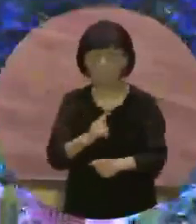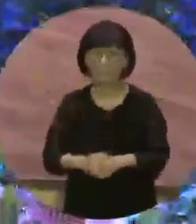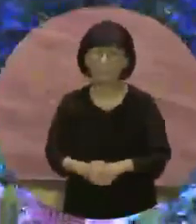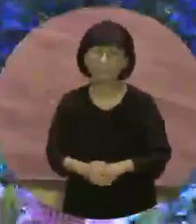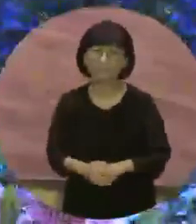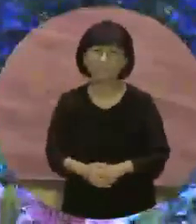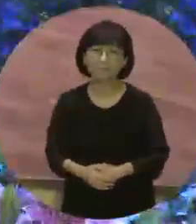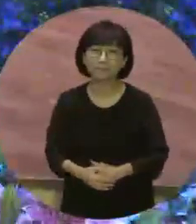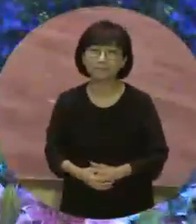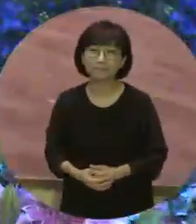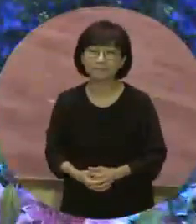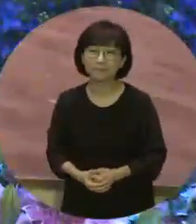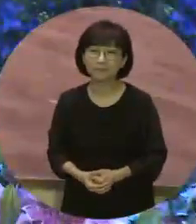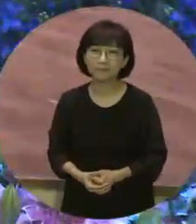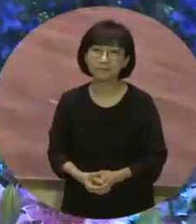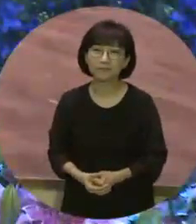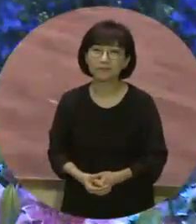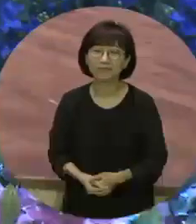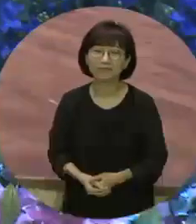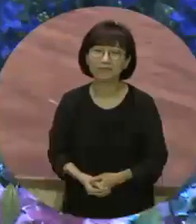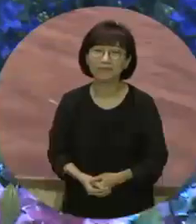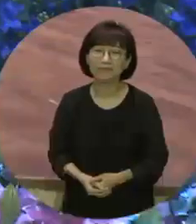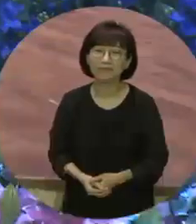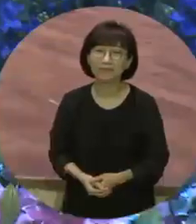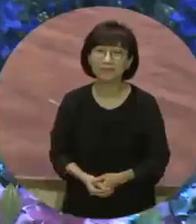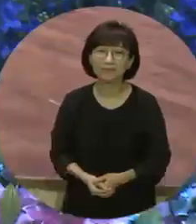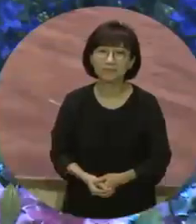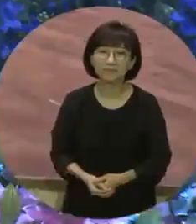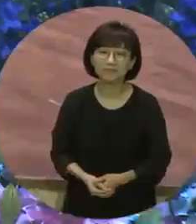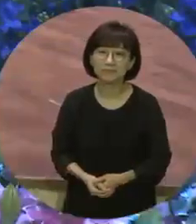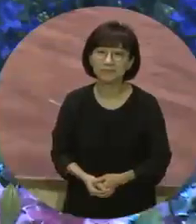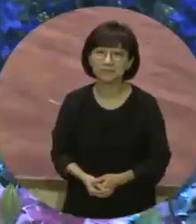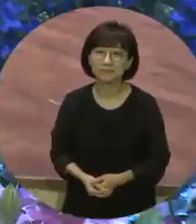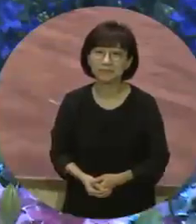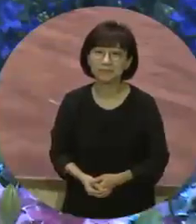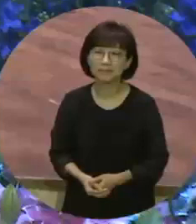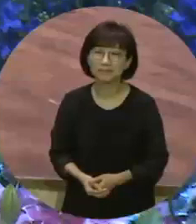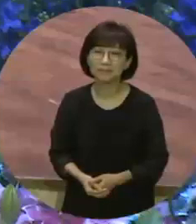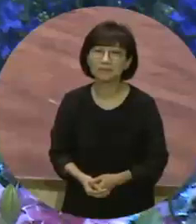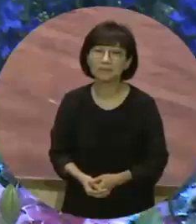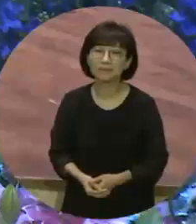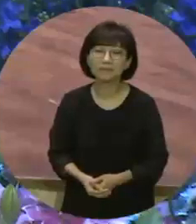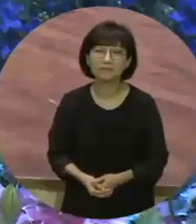이 무슨 말입니까? 여호와 하나님 대신